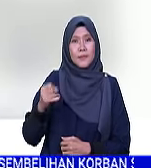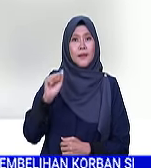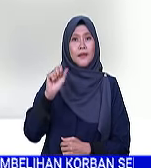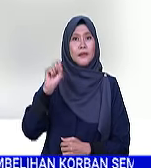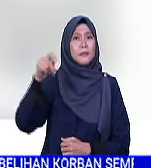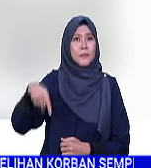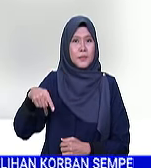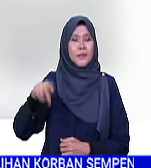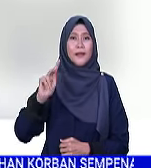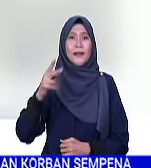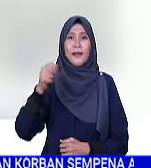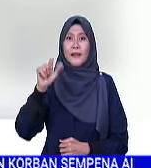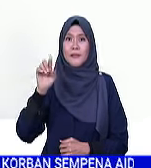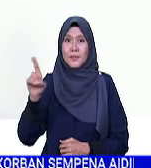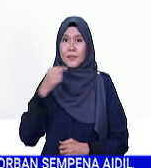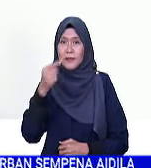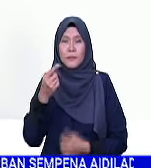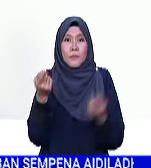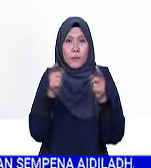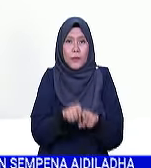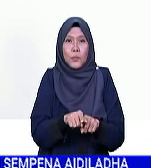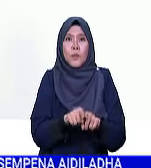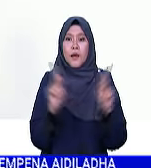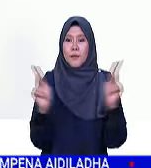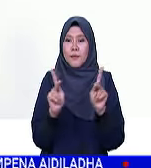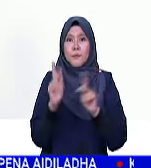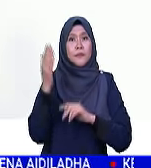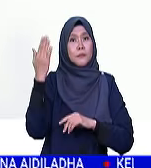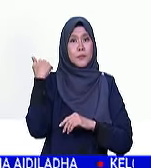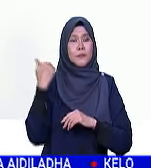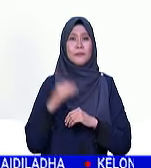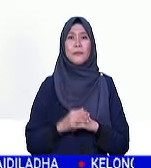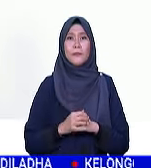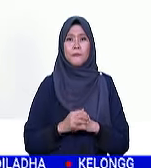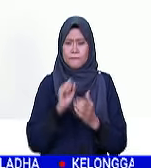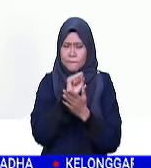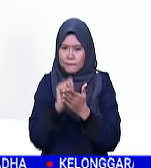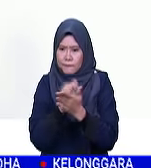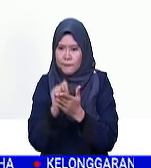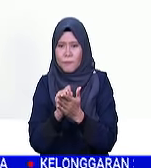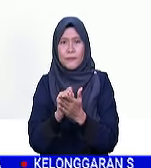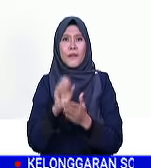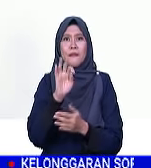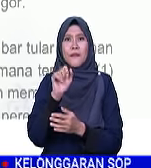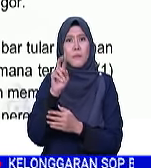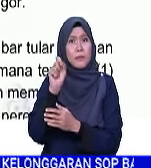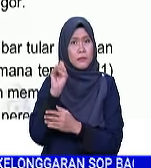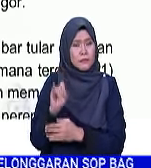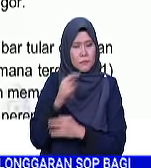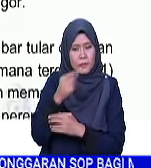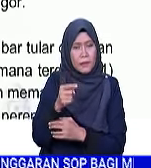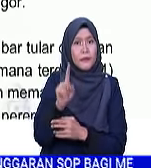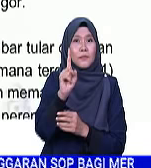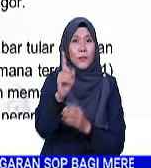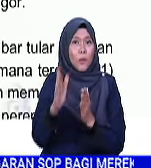Khalid Osman, semakan mendapati kejadian berlaku pada Khamis lepas. Siasatan ke atas farmasi dikunjungi mendapati